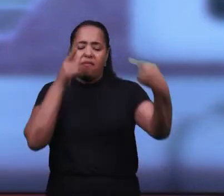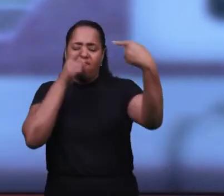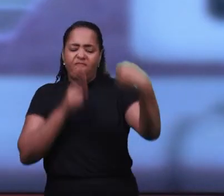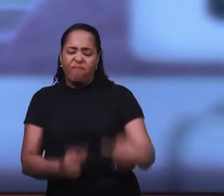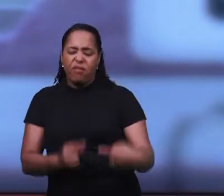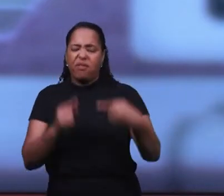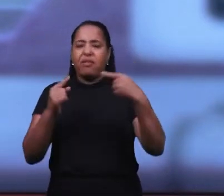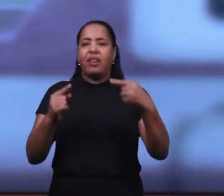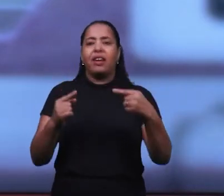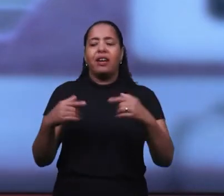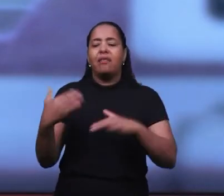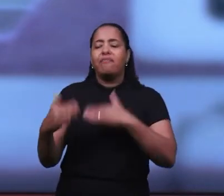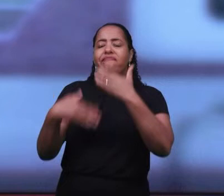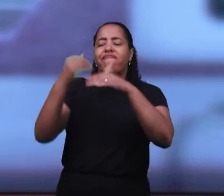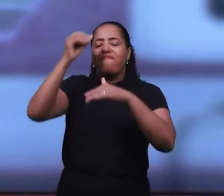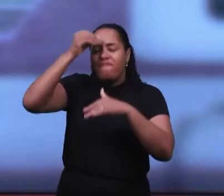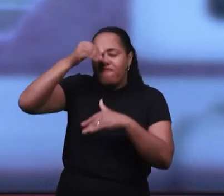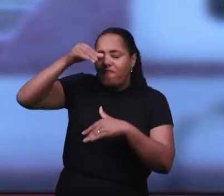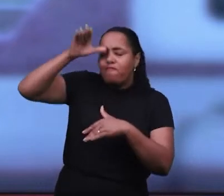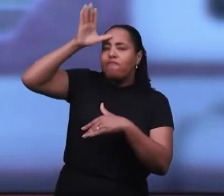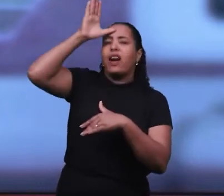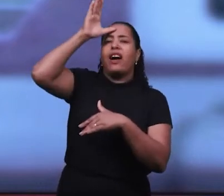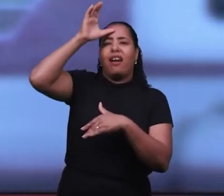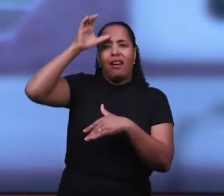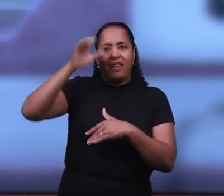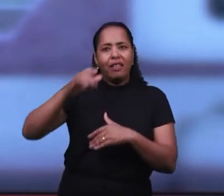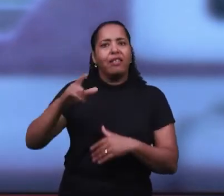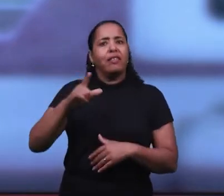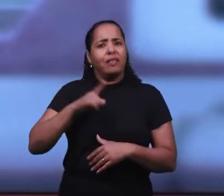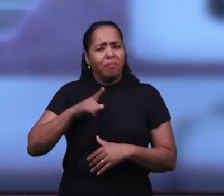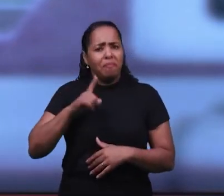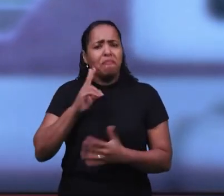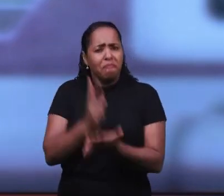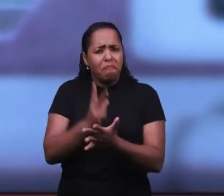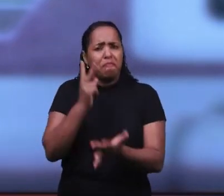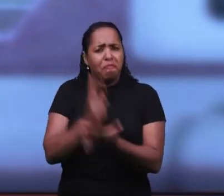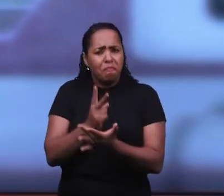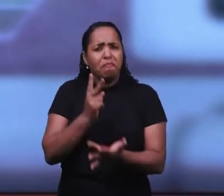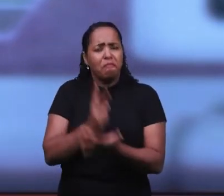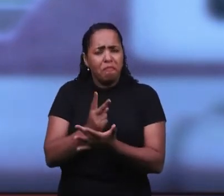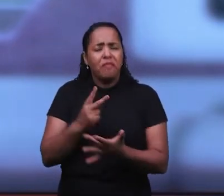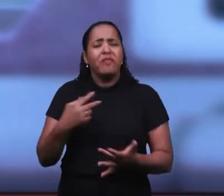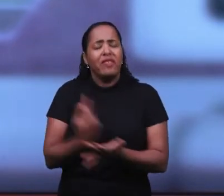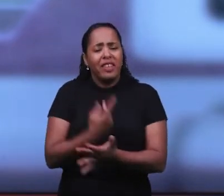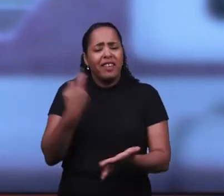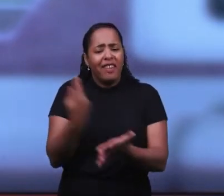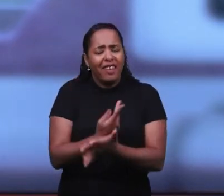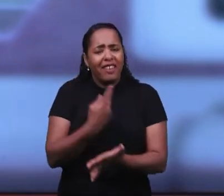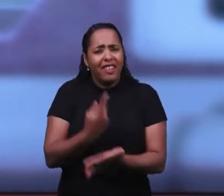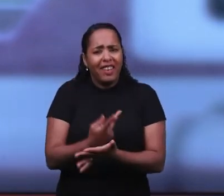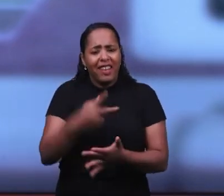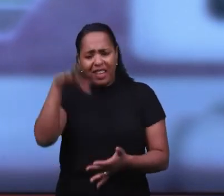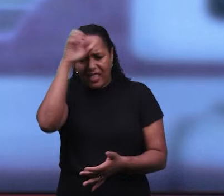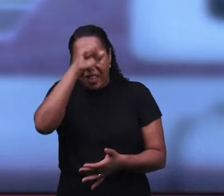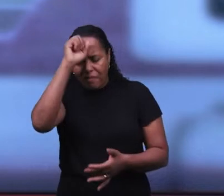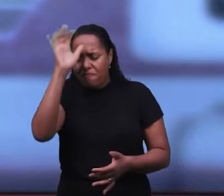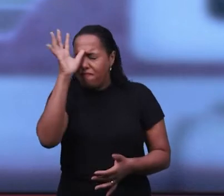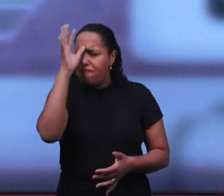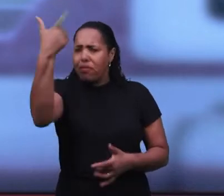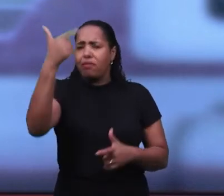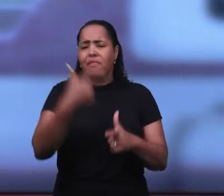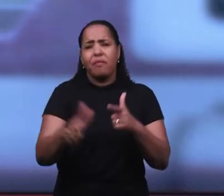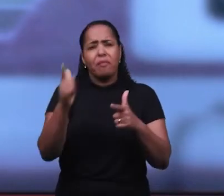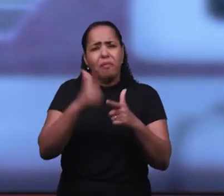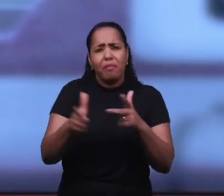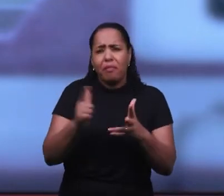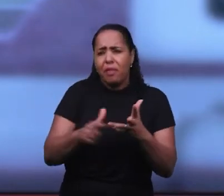il s'efforce, il avance, il persiste, même s'il fait des erreurs, il apprend d'une erreur, il résout des